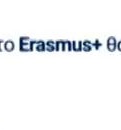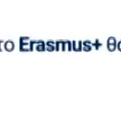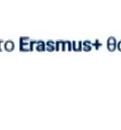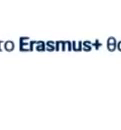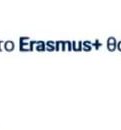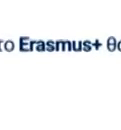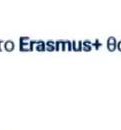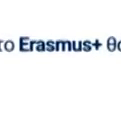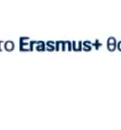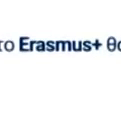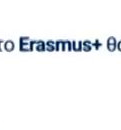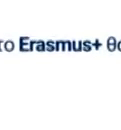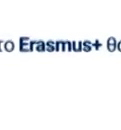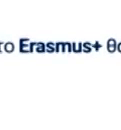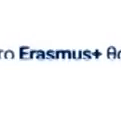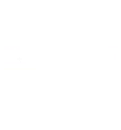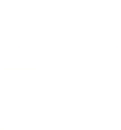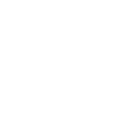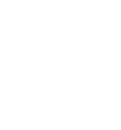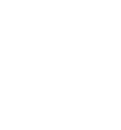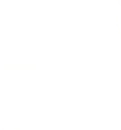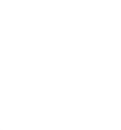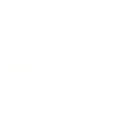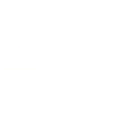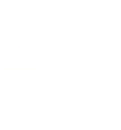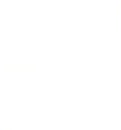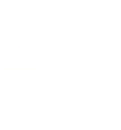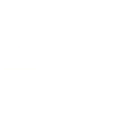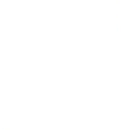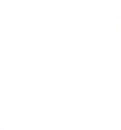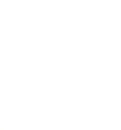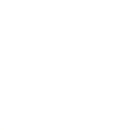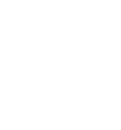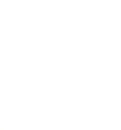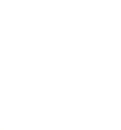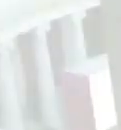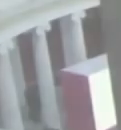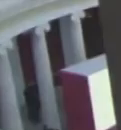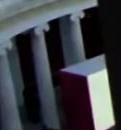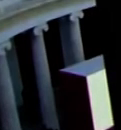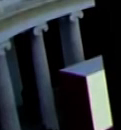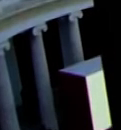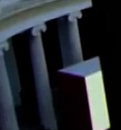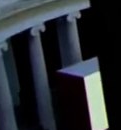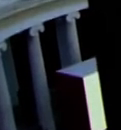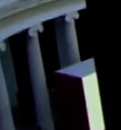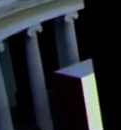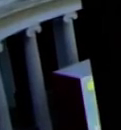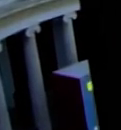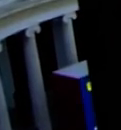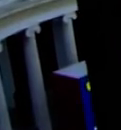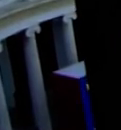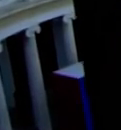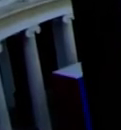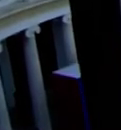της ανώτατης εκπαίδευσης, ένας δάσκαλος και ένας διευθυντής δημοτικού σχολείου της περιφέρειας για το τομέα της σχολικής εκπαίδευσης. Μια πρώην εθελόντρια και